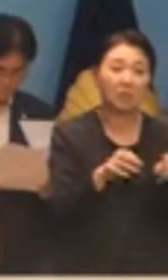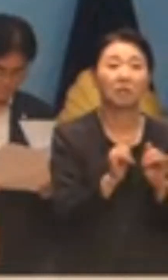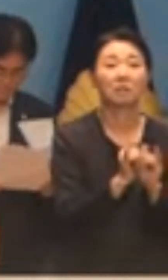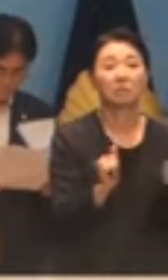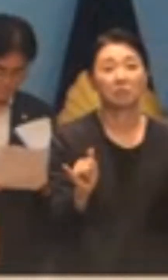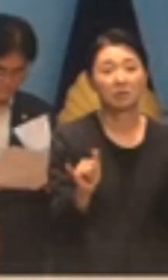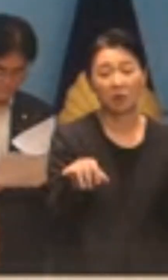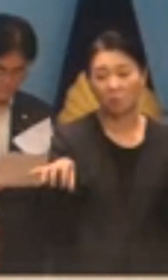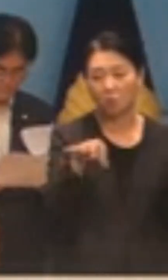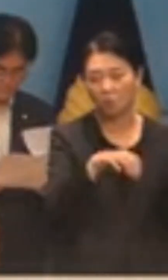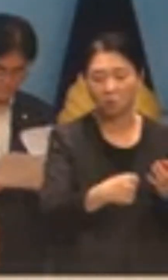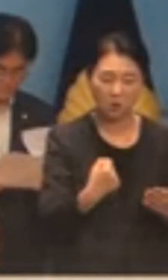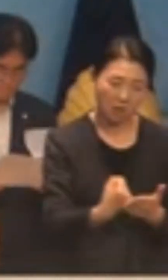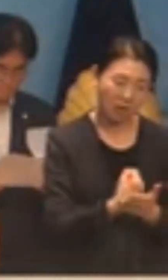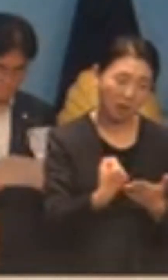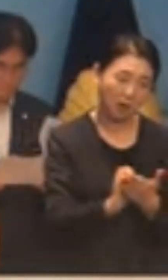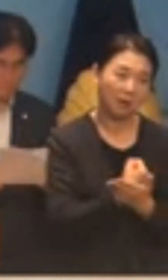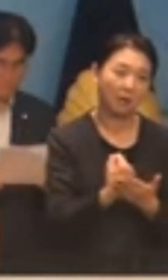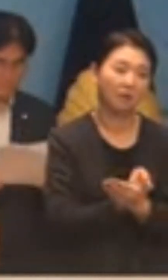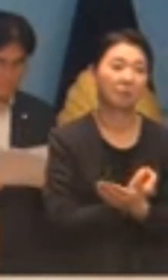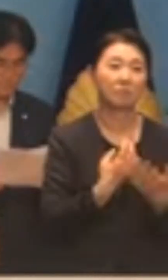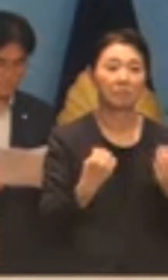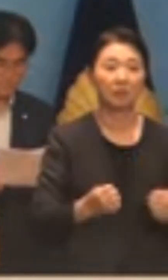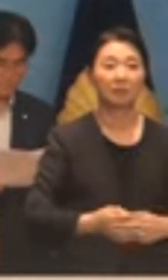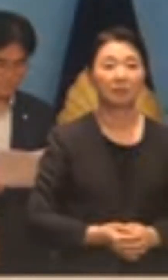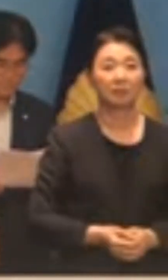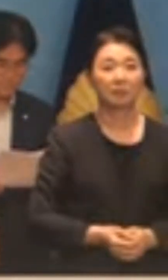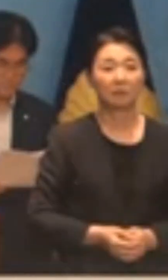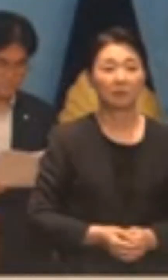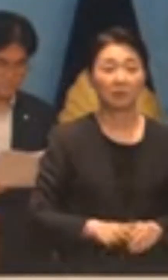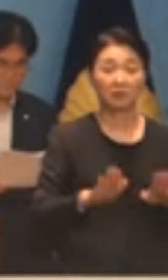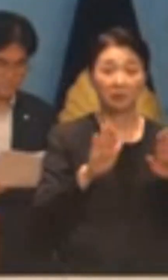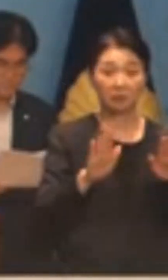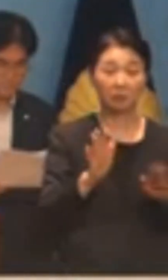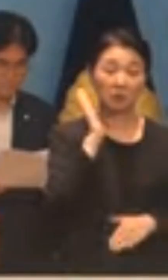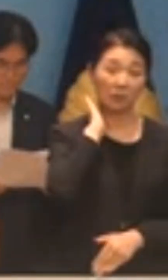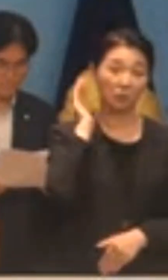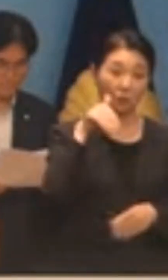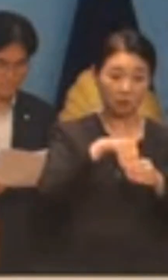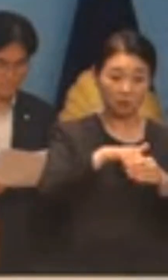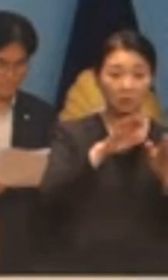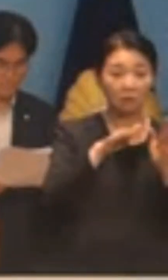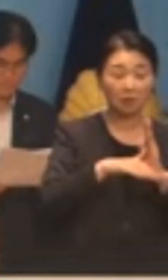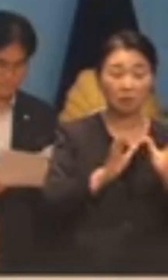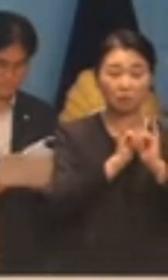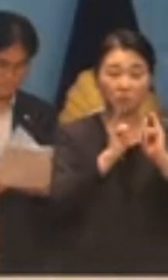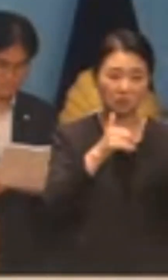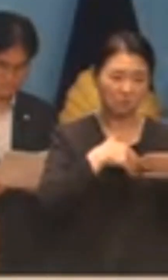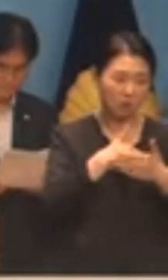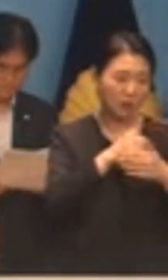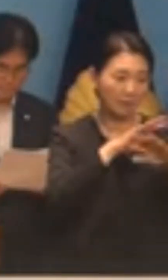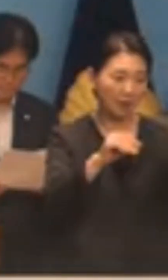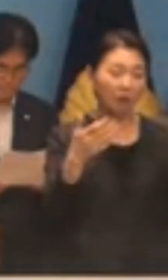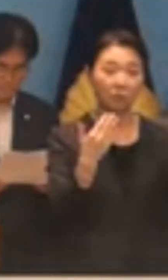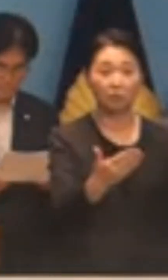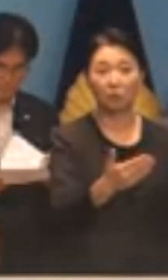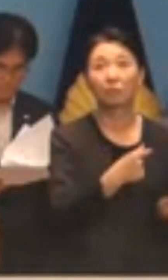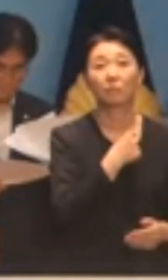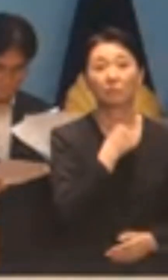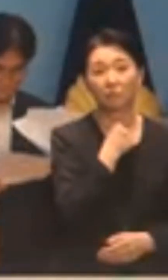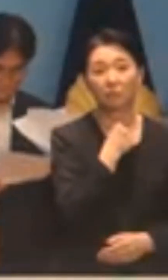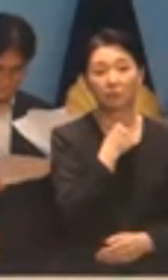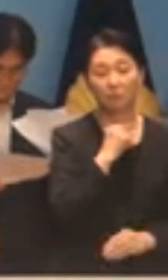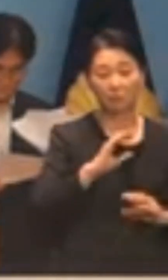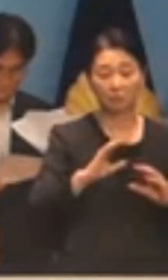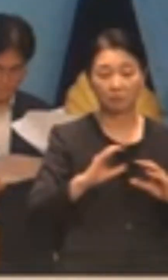곳곳에서 탄식의 소리가 가득합니다. 이번 대선은 국민들의 불안을 해소하고